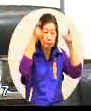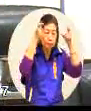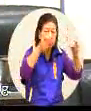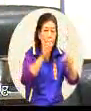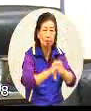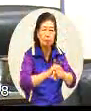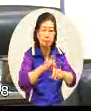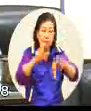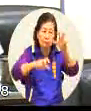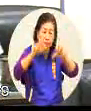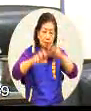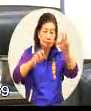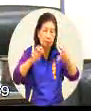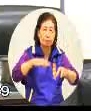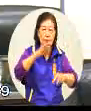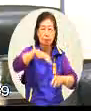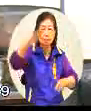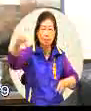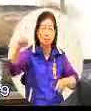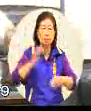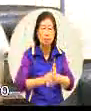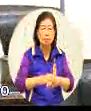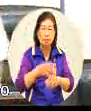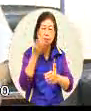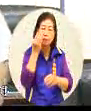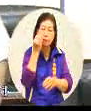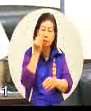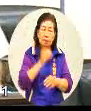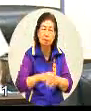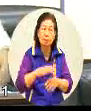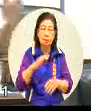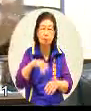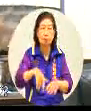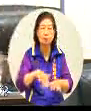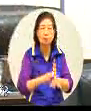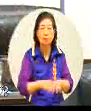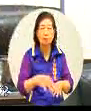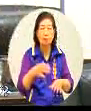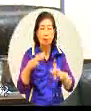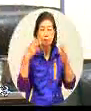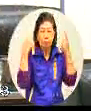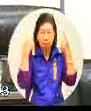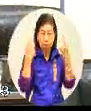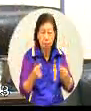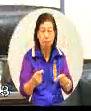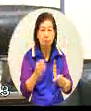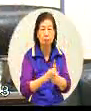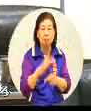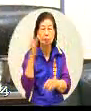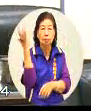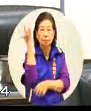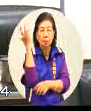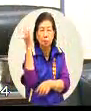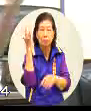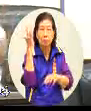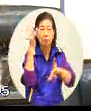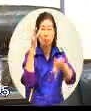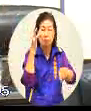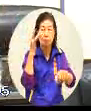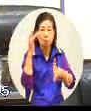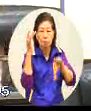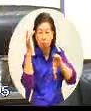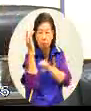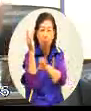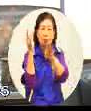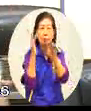欣赏啊嘛，嘛个我一百单啊欣赏啊，啊伊住伫现地，住伫现地，停下要车弄到要安怎？伊嘛足歹